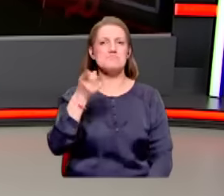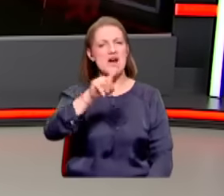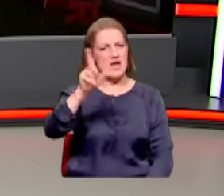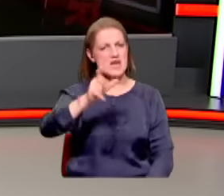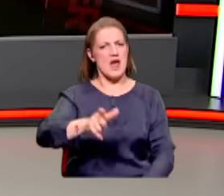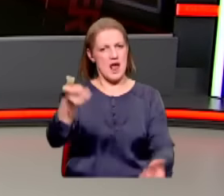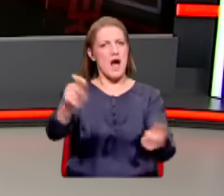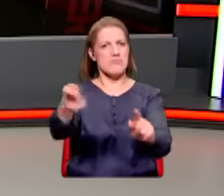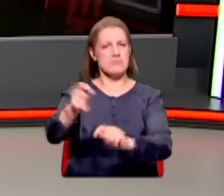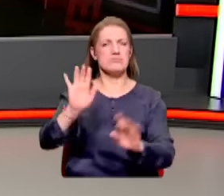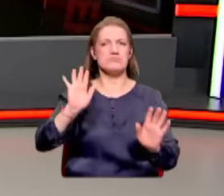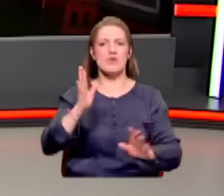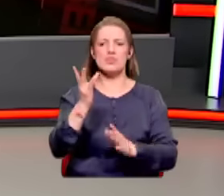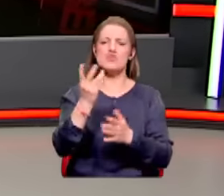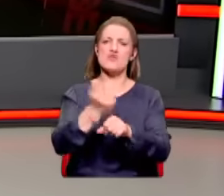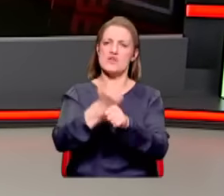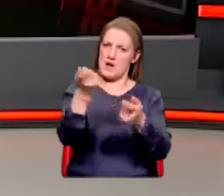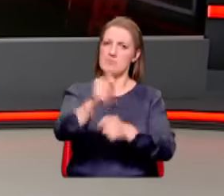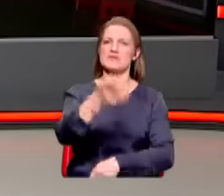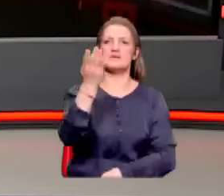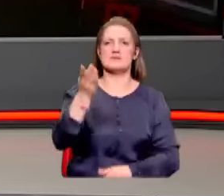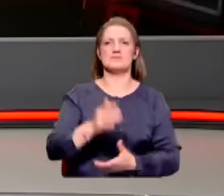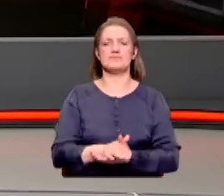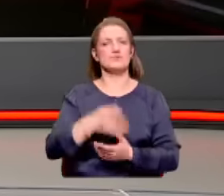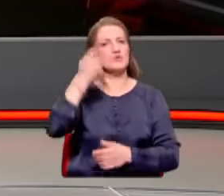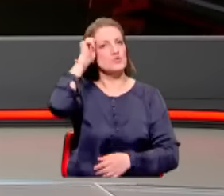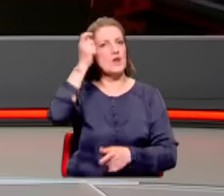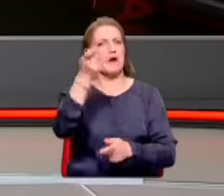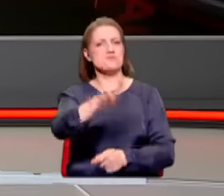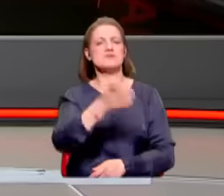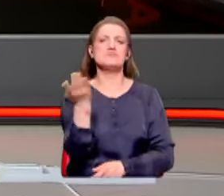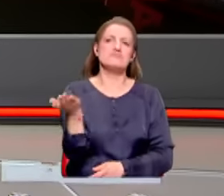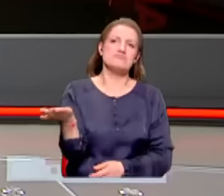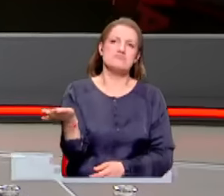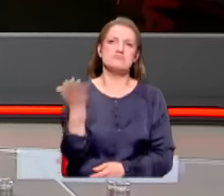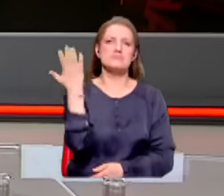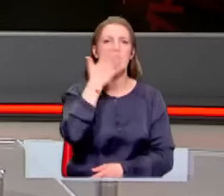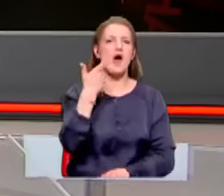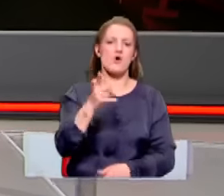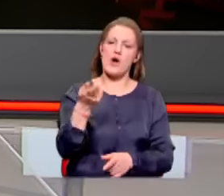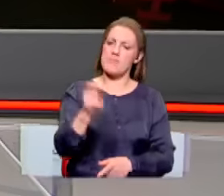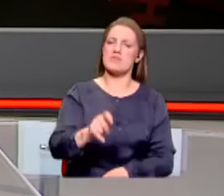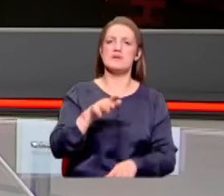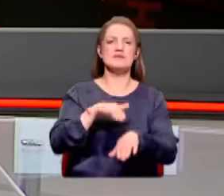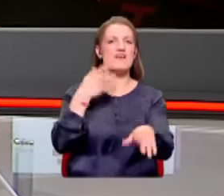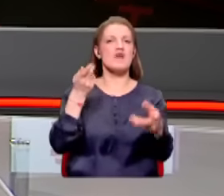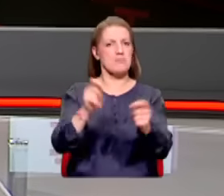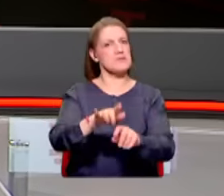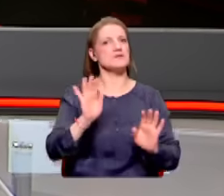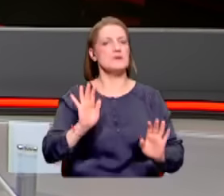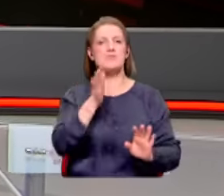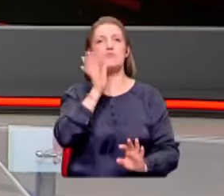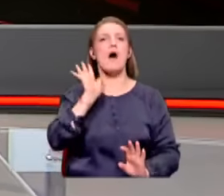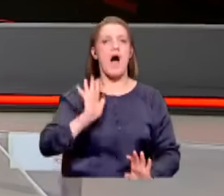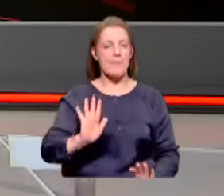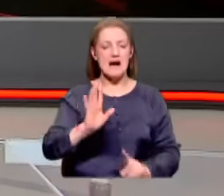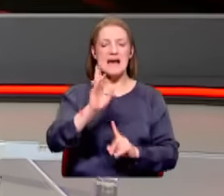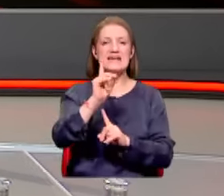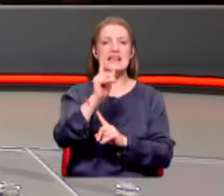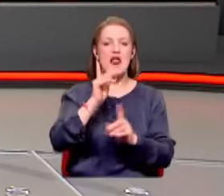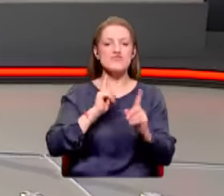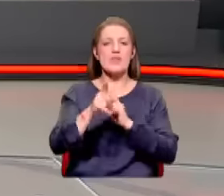kapatın. Ne bileyim, Nişantaşı'nı kapatın. Üsküdar'ı kapatın, ne bileyim Karaköy'ü kapatın trafiğe, bilmiyorum. Ama